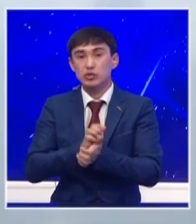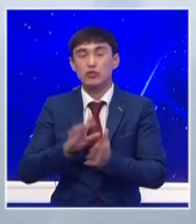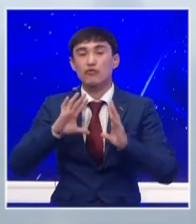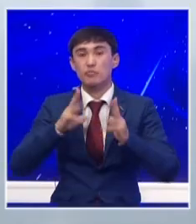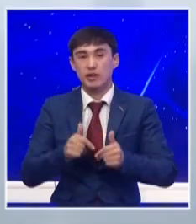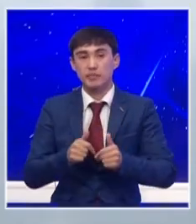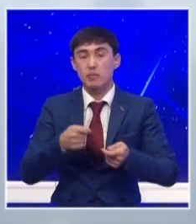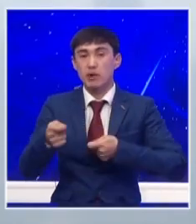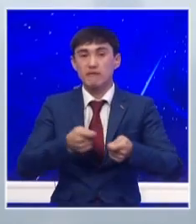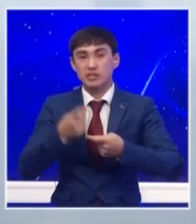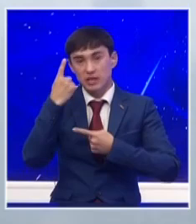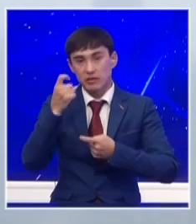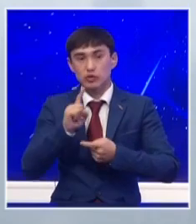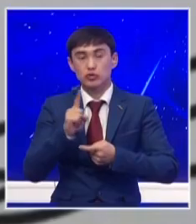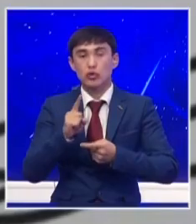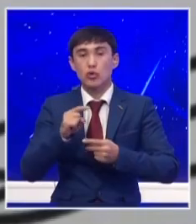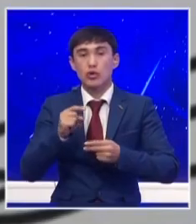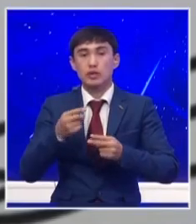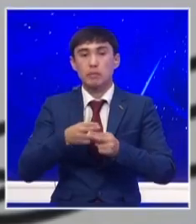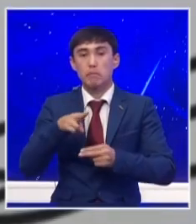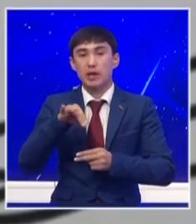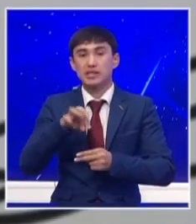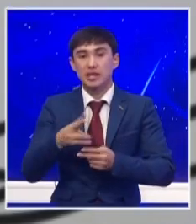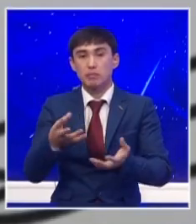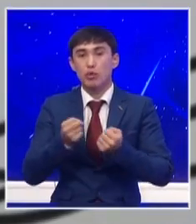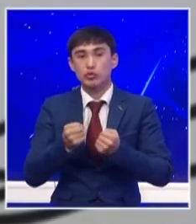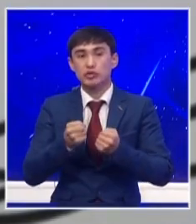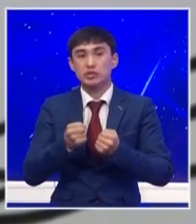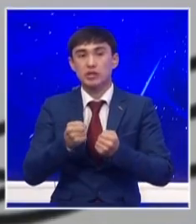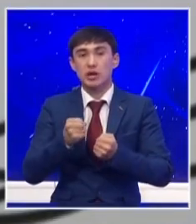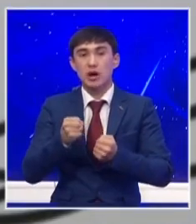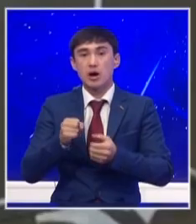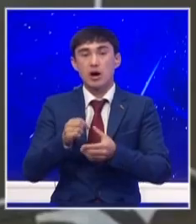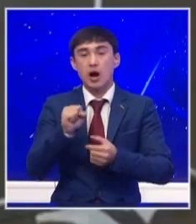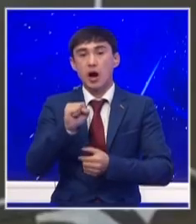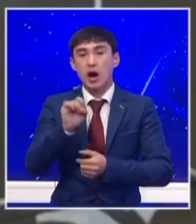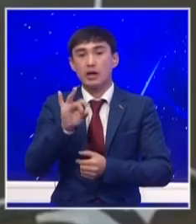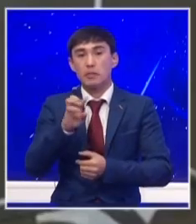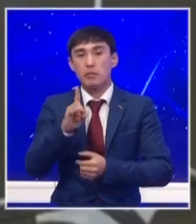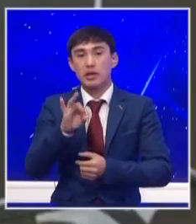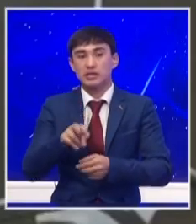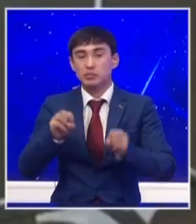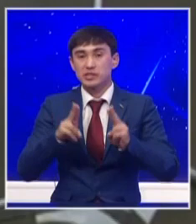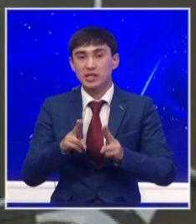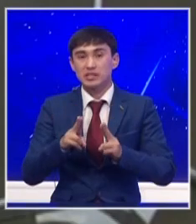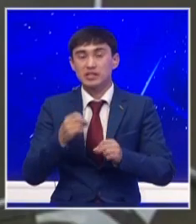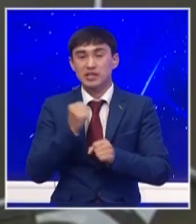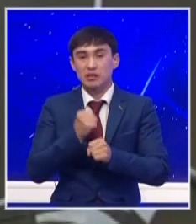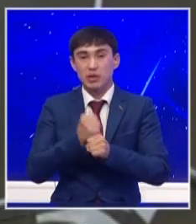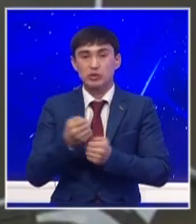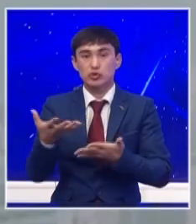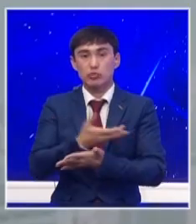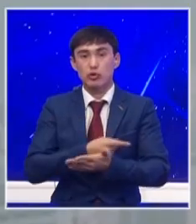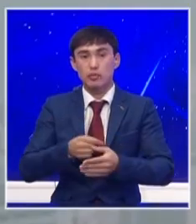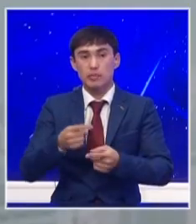мире в правительстве заявляют что устройство Пакистан получил от Объединённых Арабских Эмиратов теперь специалисты занимаются сбором